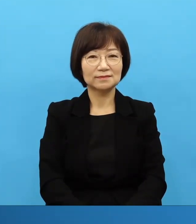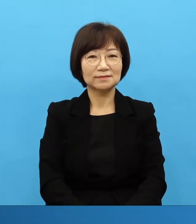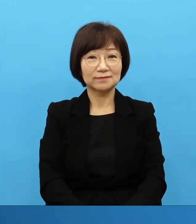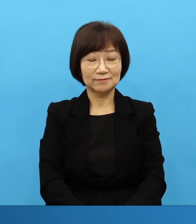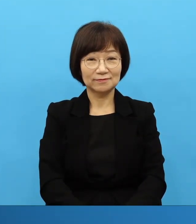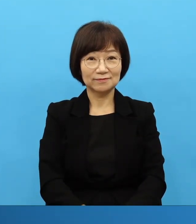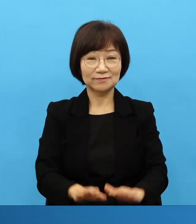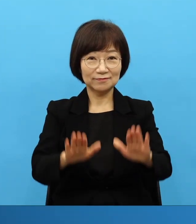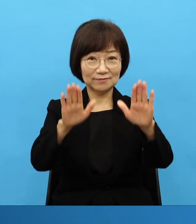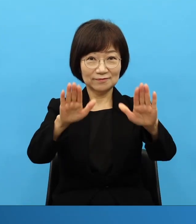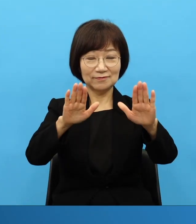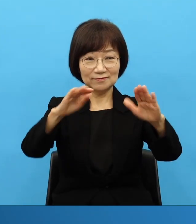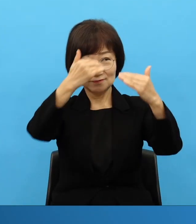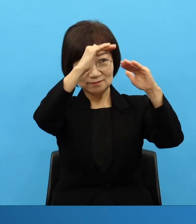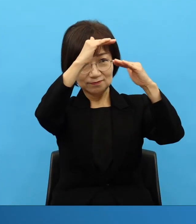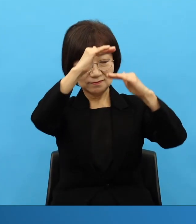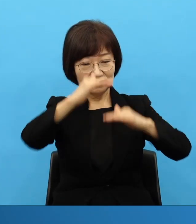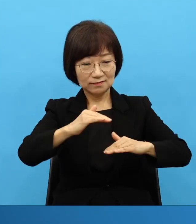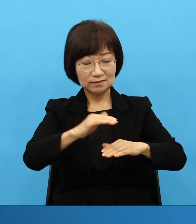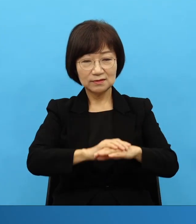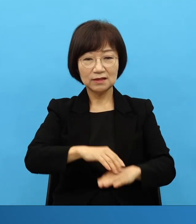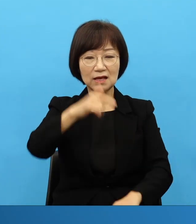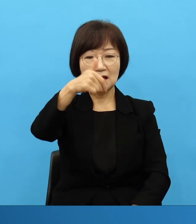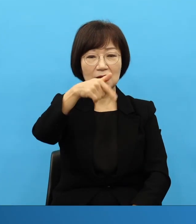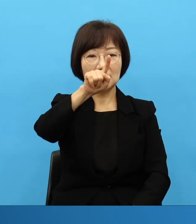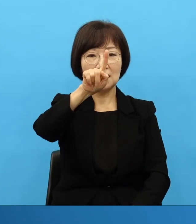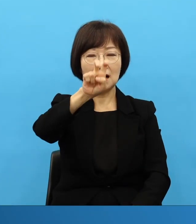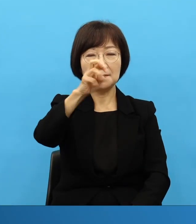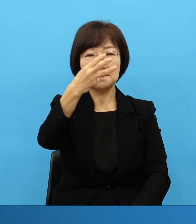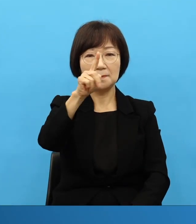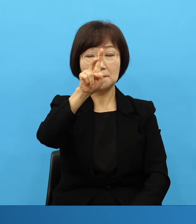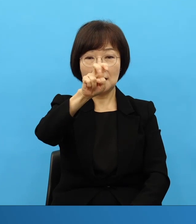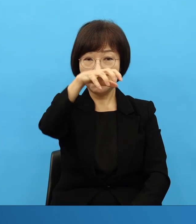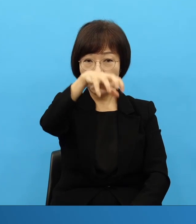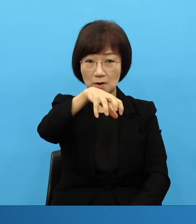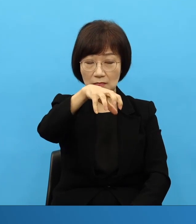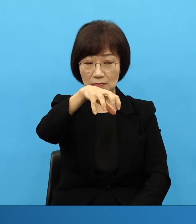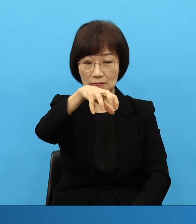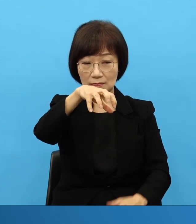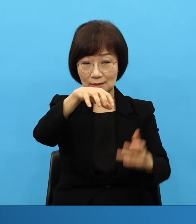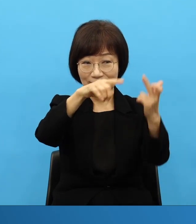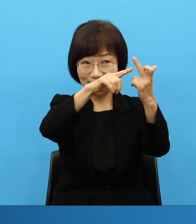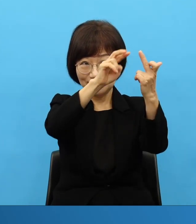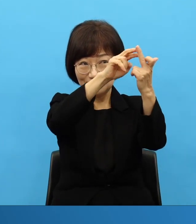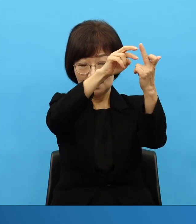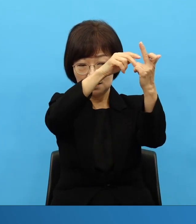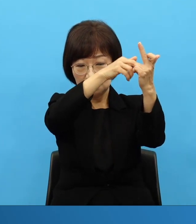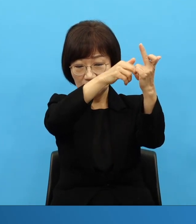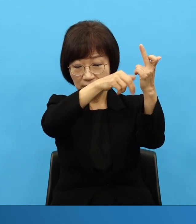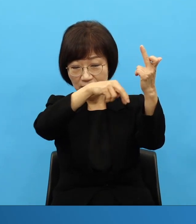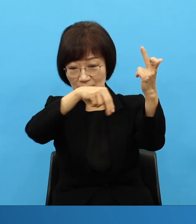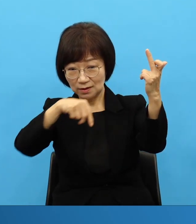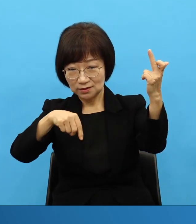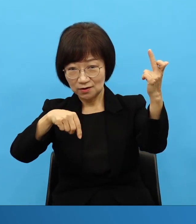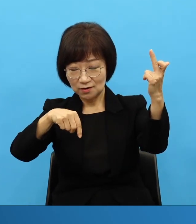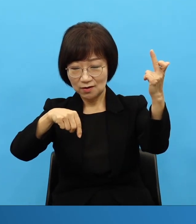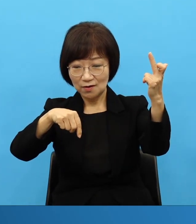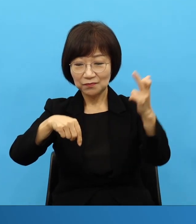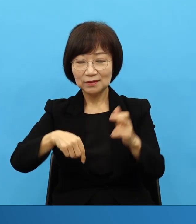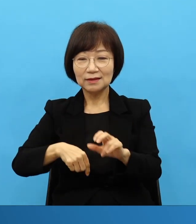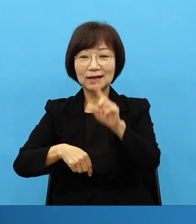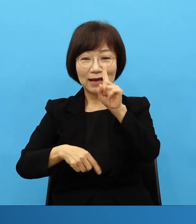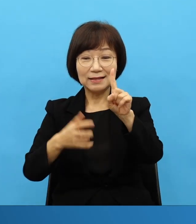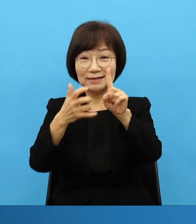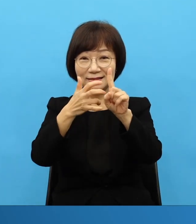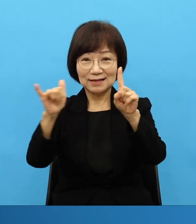오늘 본문은 그 감람원에서 내려와서 제자를 새로 한 명 더 세우는 내용입니다. Today's